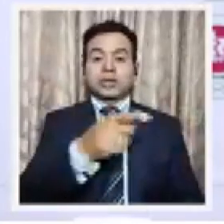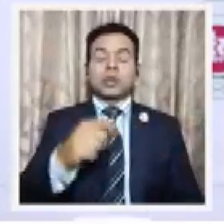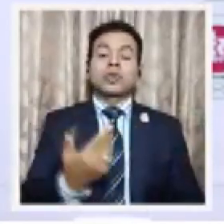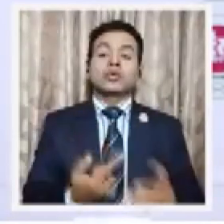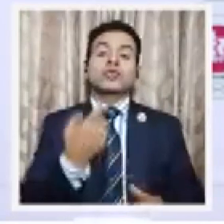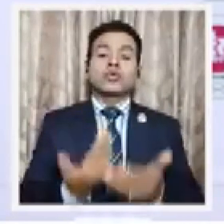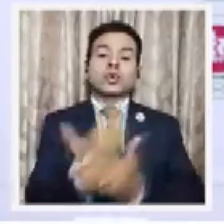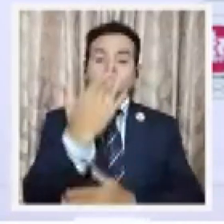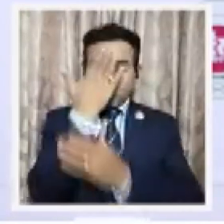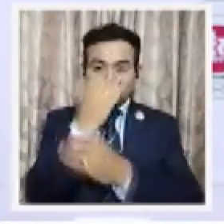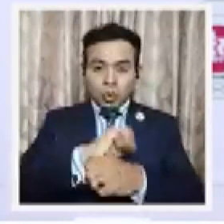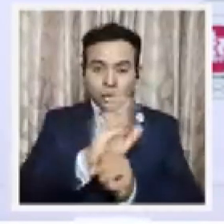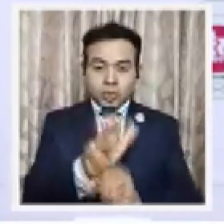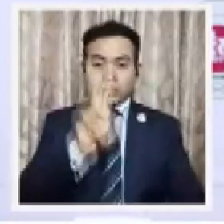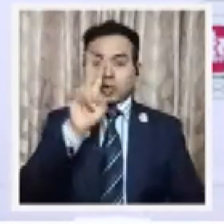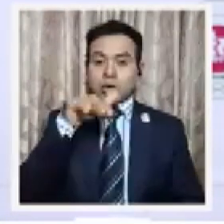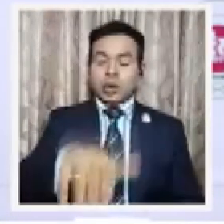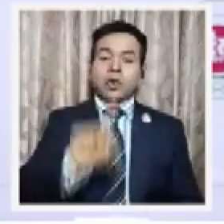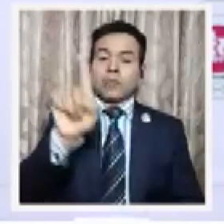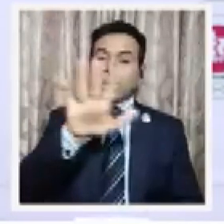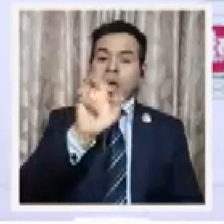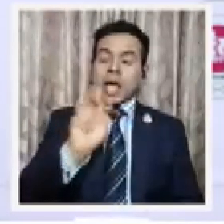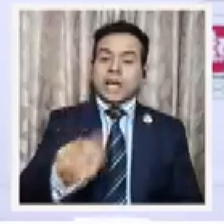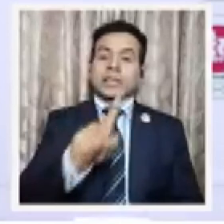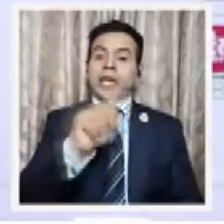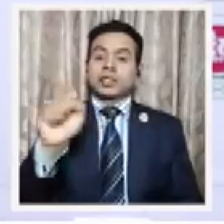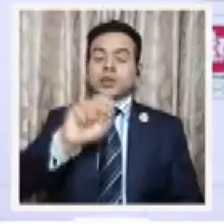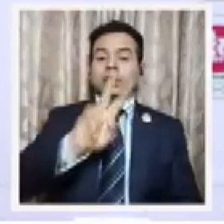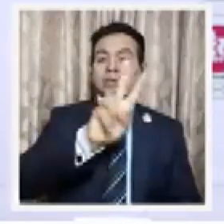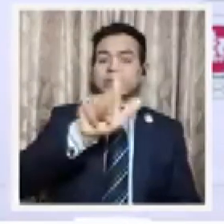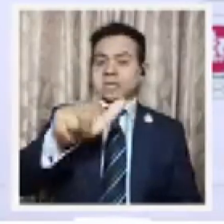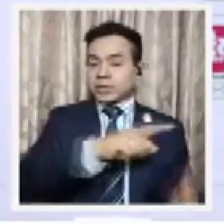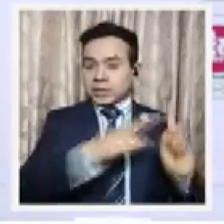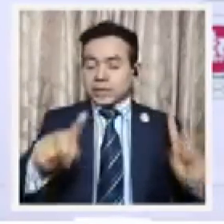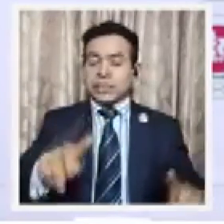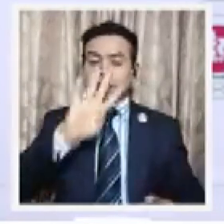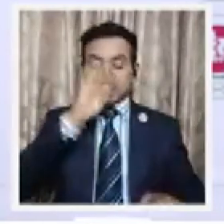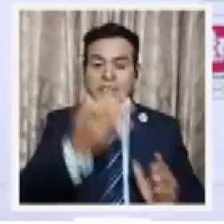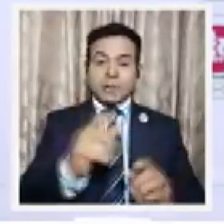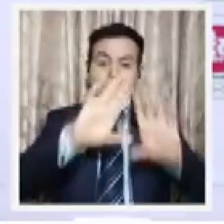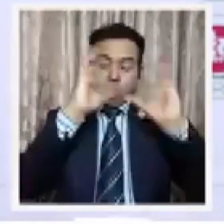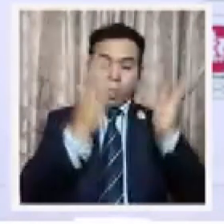করেছেন 42,233 জন। সারা বিশ্বে 24 ঘন্টায় শনাক্ত হয়েছেন